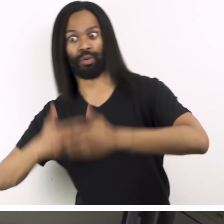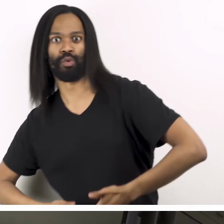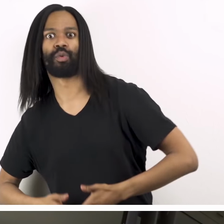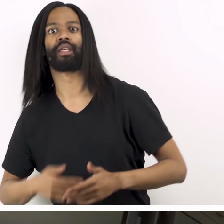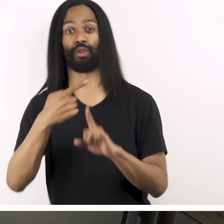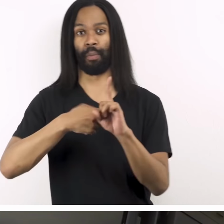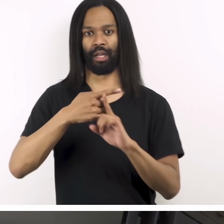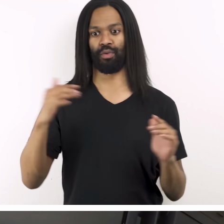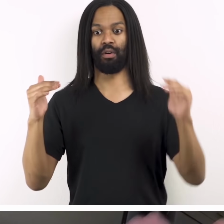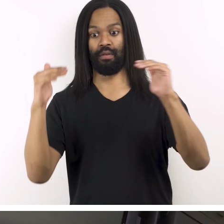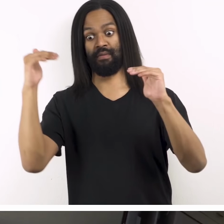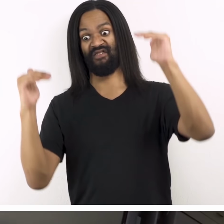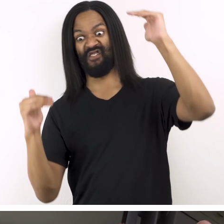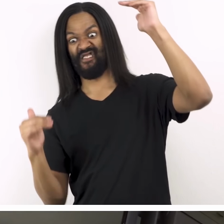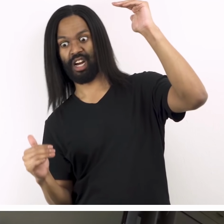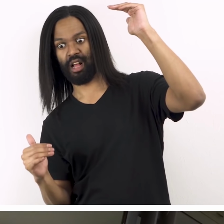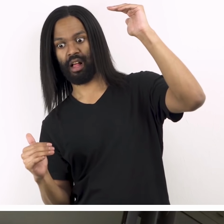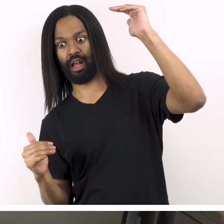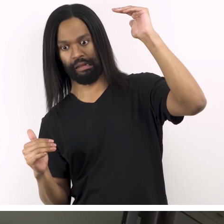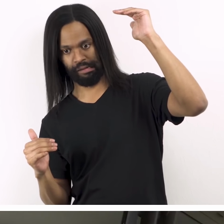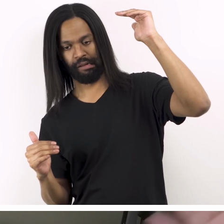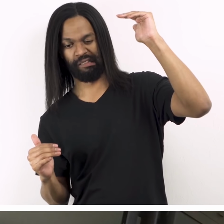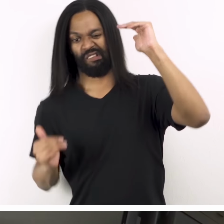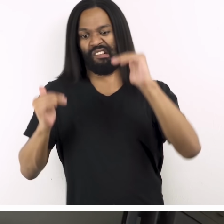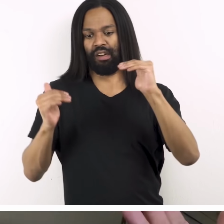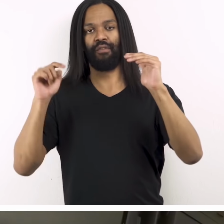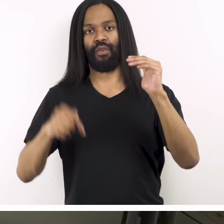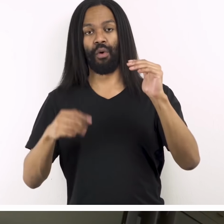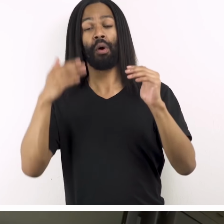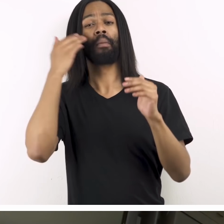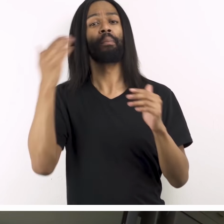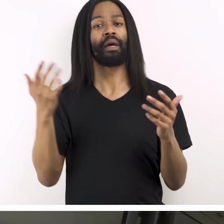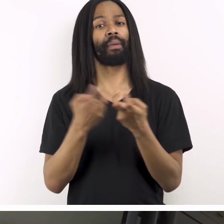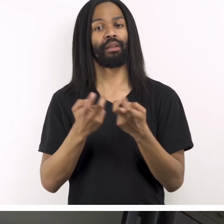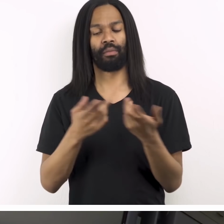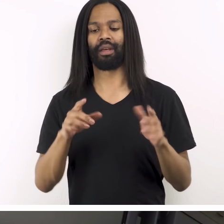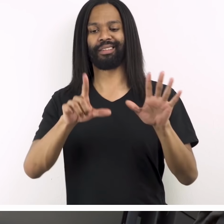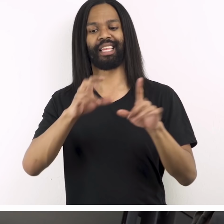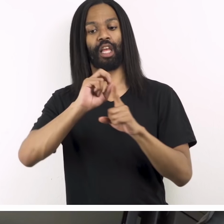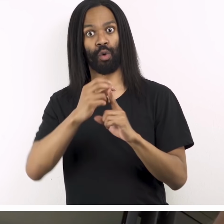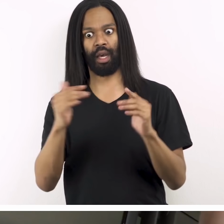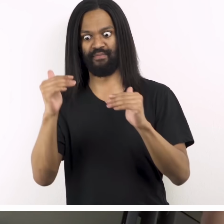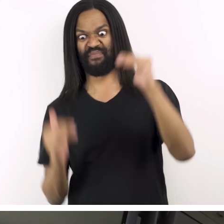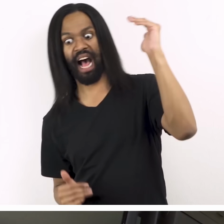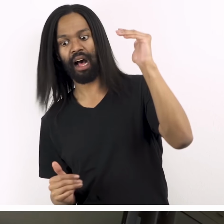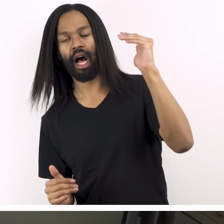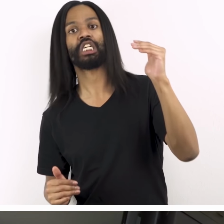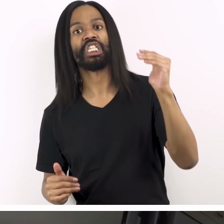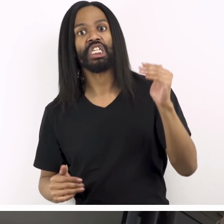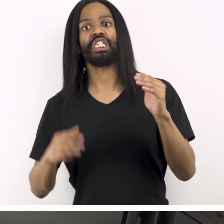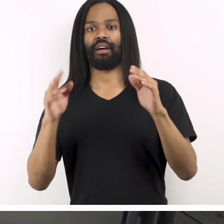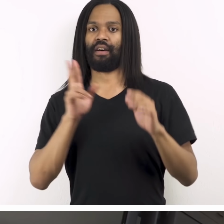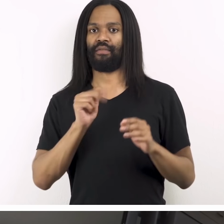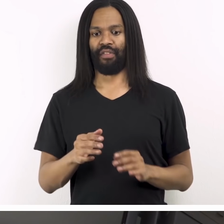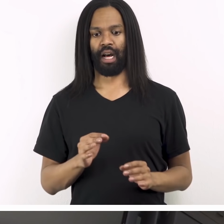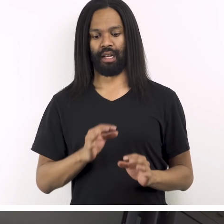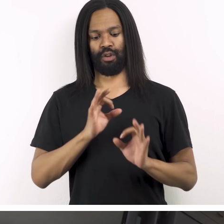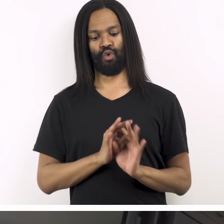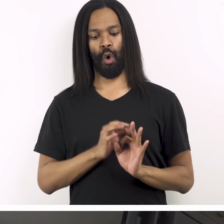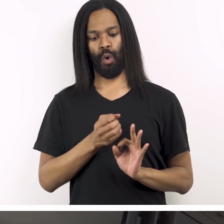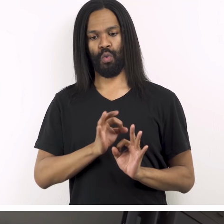devez le raccourcir, donc plus vous avez un différentiel élevé, plus de 7 degrés, les interneuses seront très très longs, et plus vous diminuez